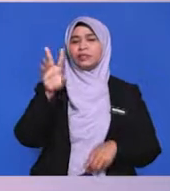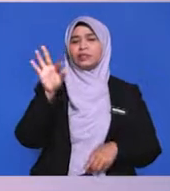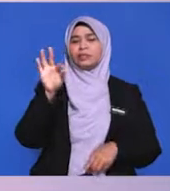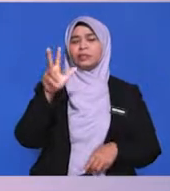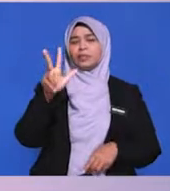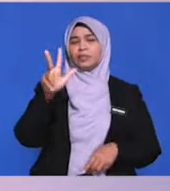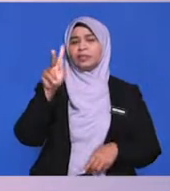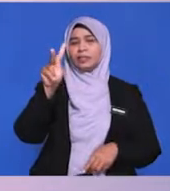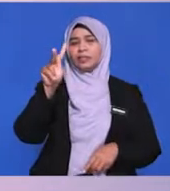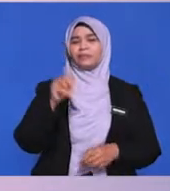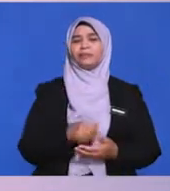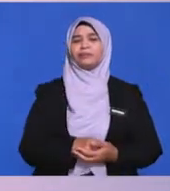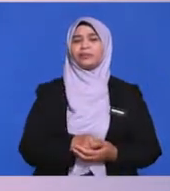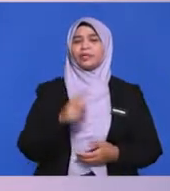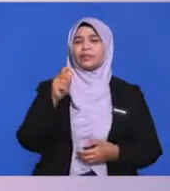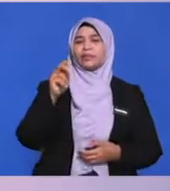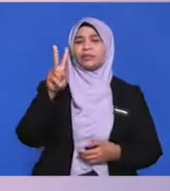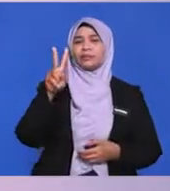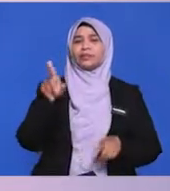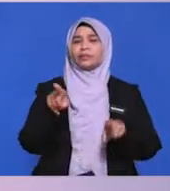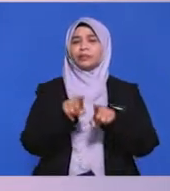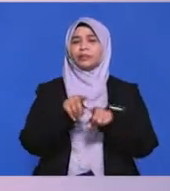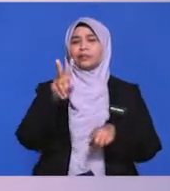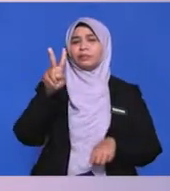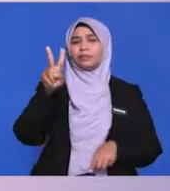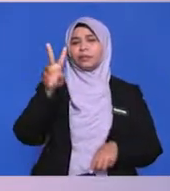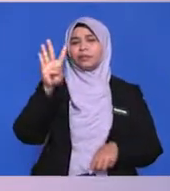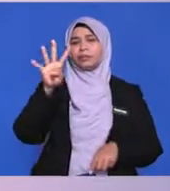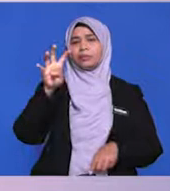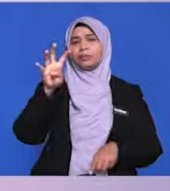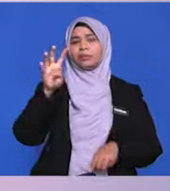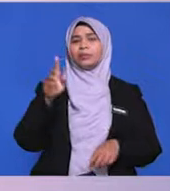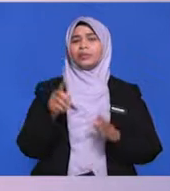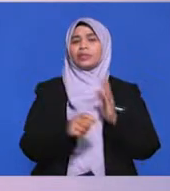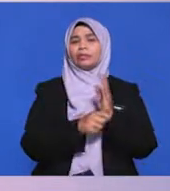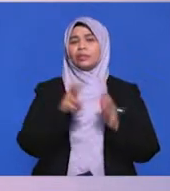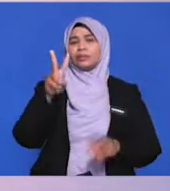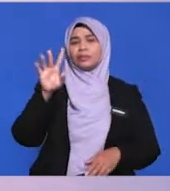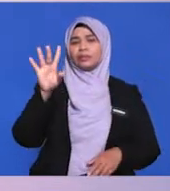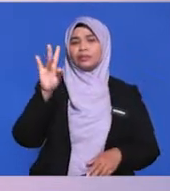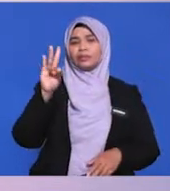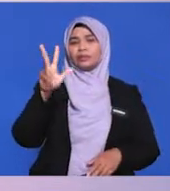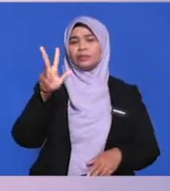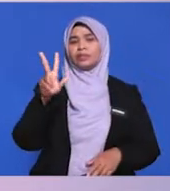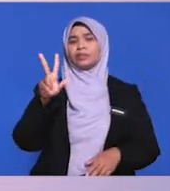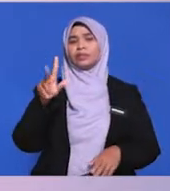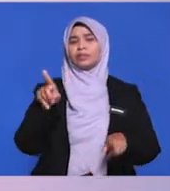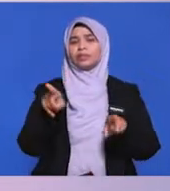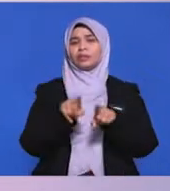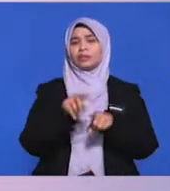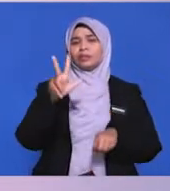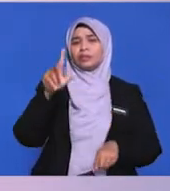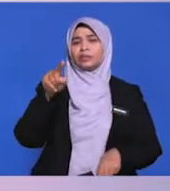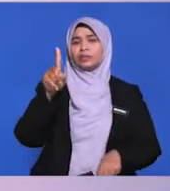dan tidur mendapat jawaban 313 Kelvin kemudian